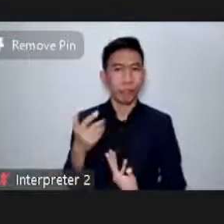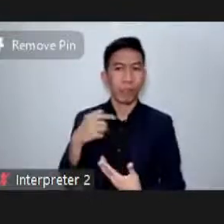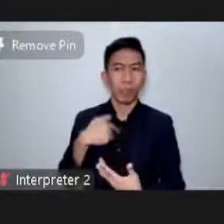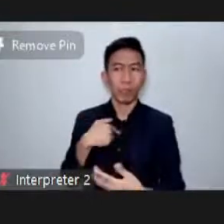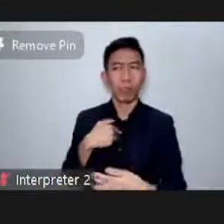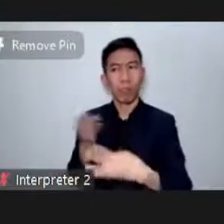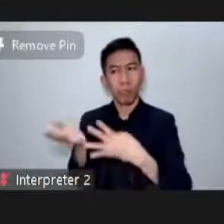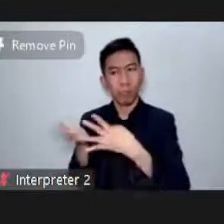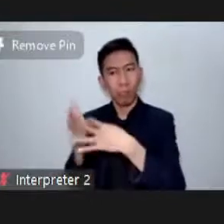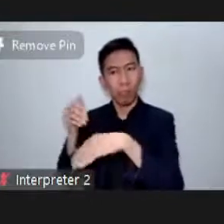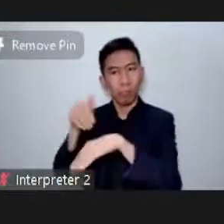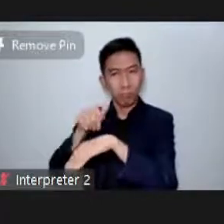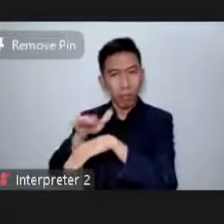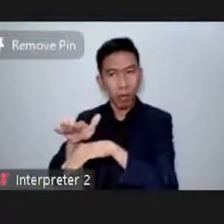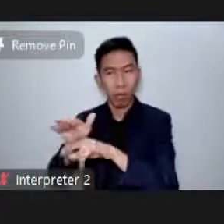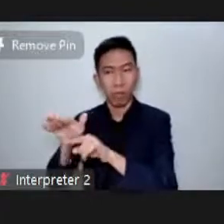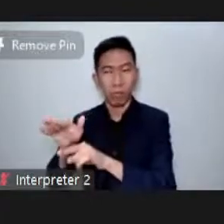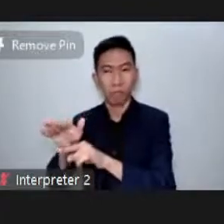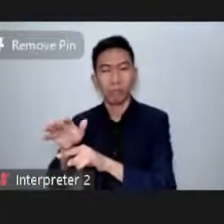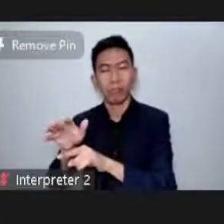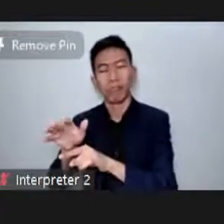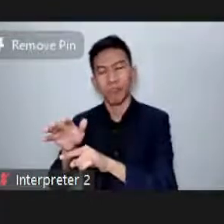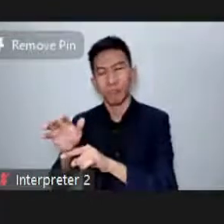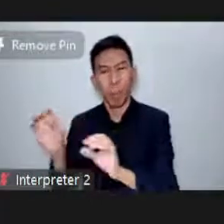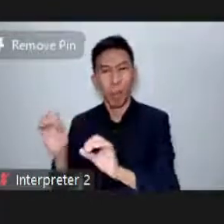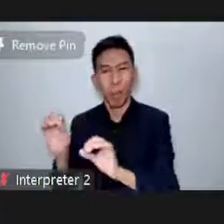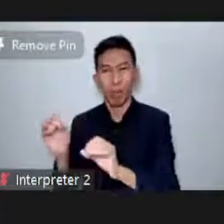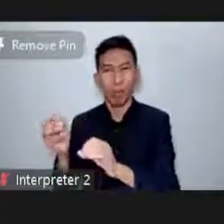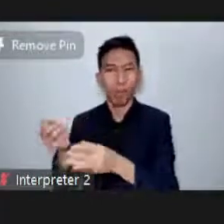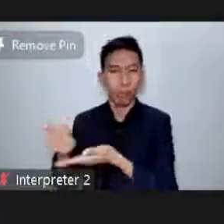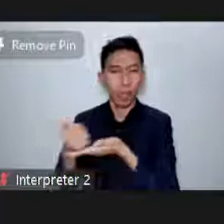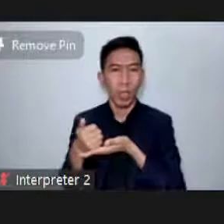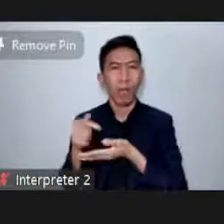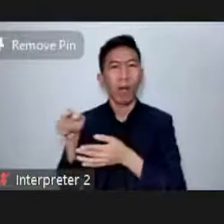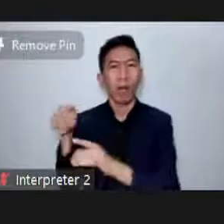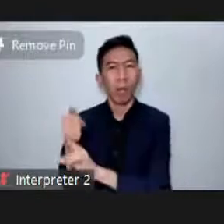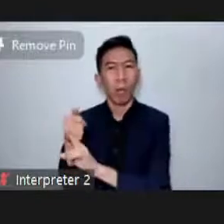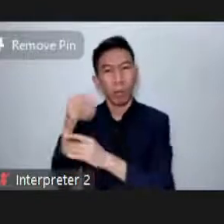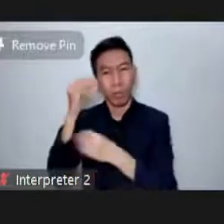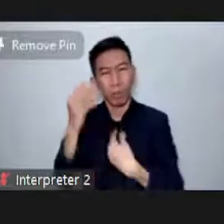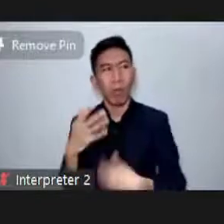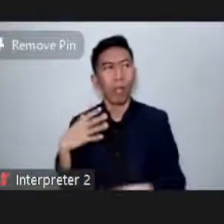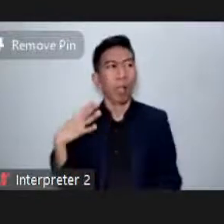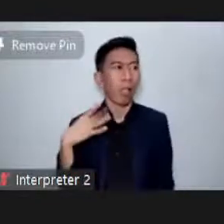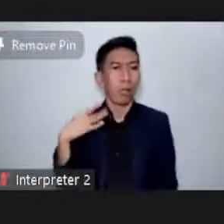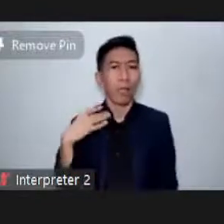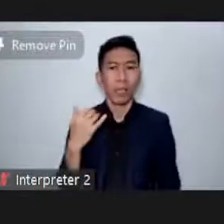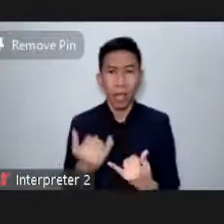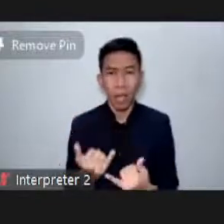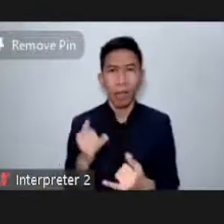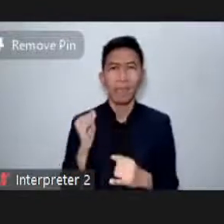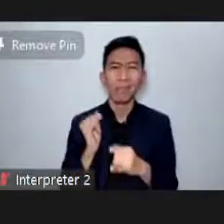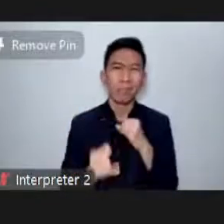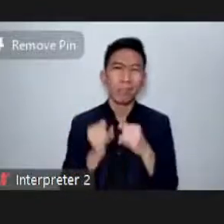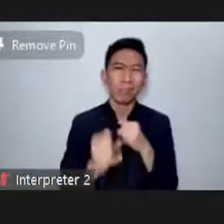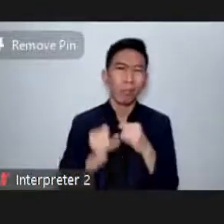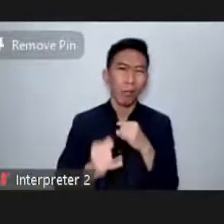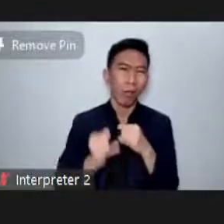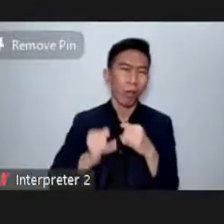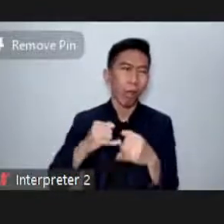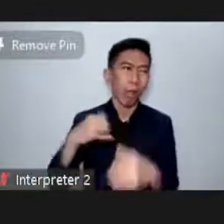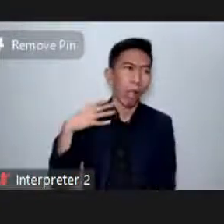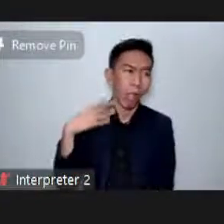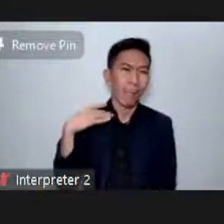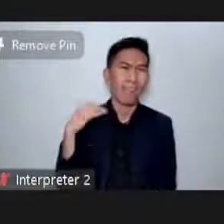aking application dahil sabi nila po ay maghintay. Hanggang po sa ngayon wala po akong nahintay.